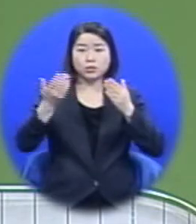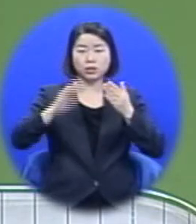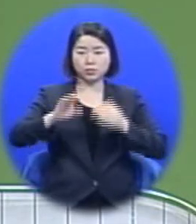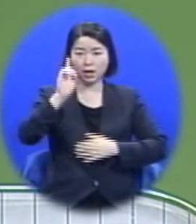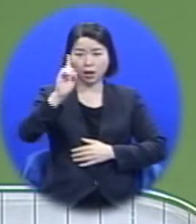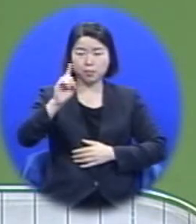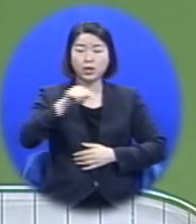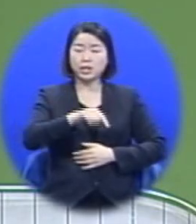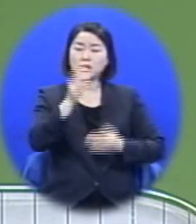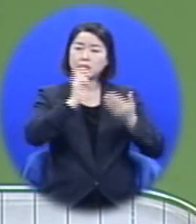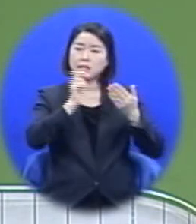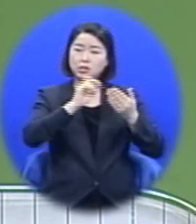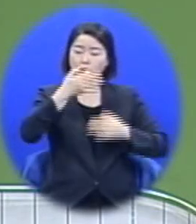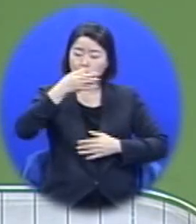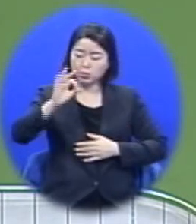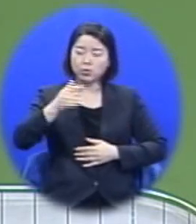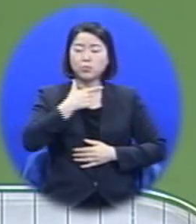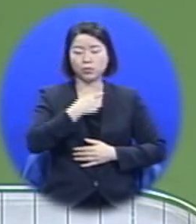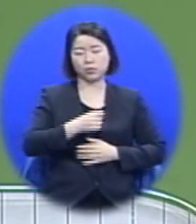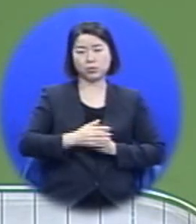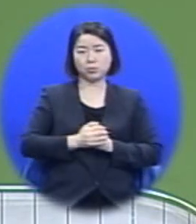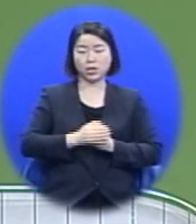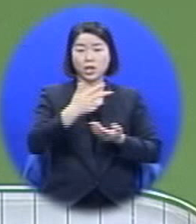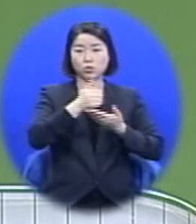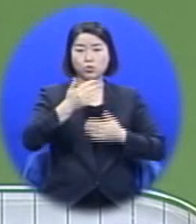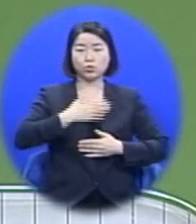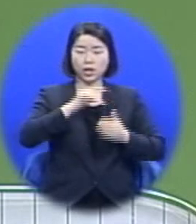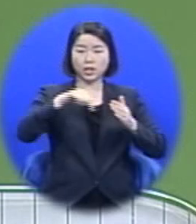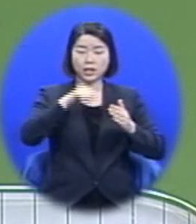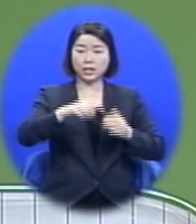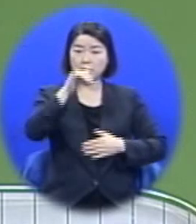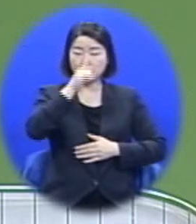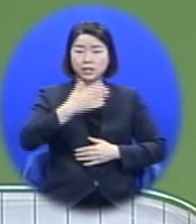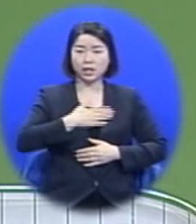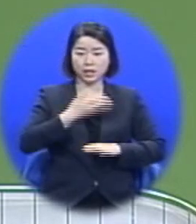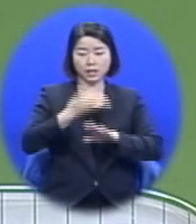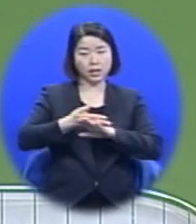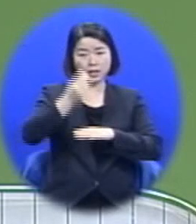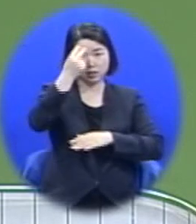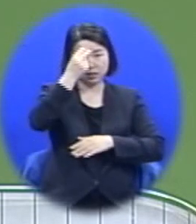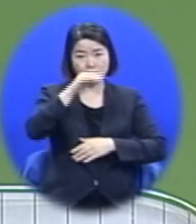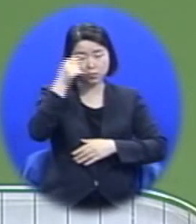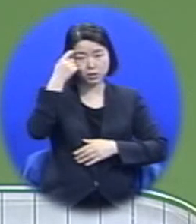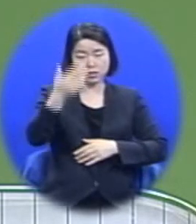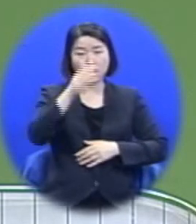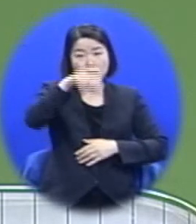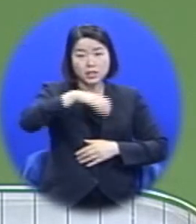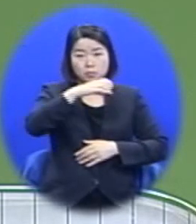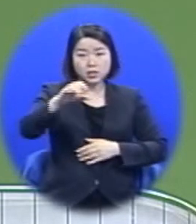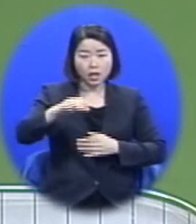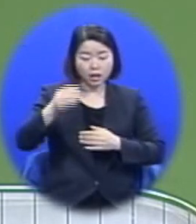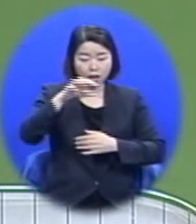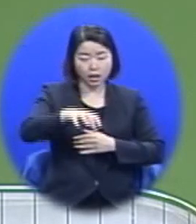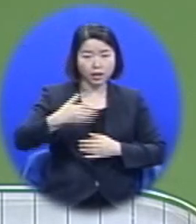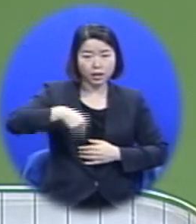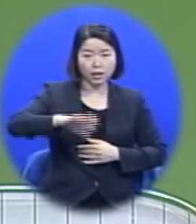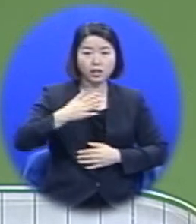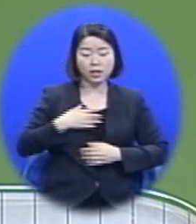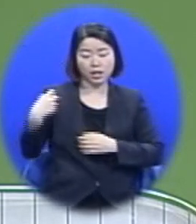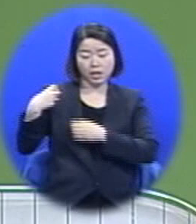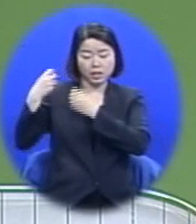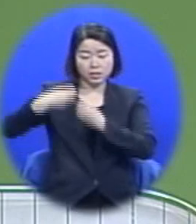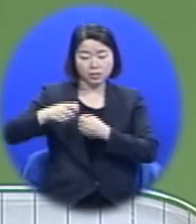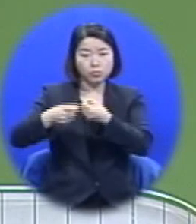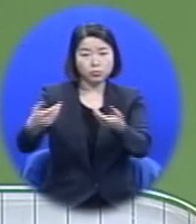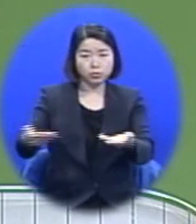3번 오늘 이 찬송을 불러 보고 싶소 주 안에 있는 나에게 딴 근심 있으랴 십자가 밑에 나아가 내 짐을 풀었네